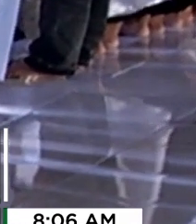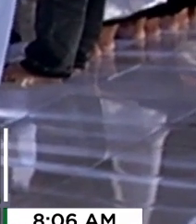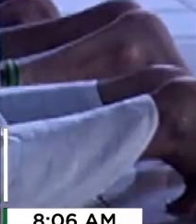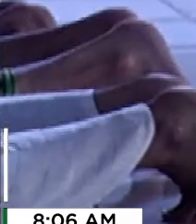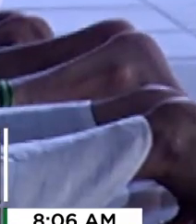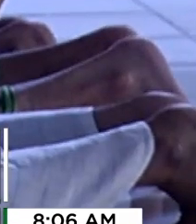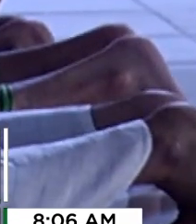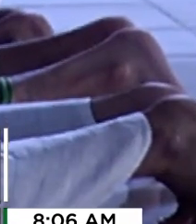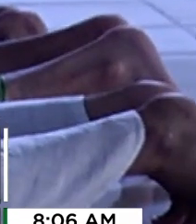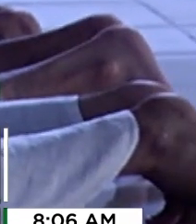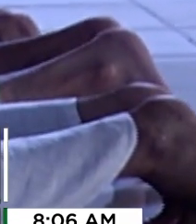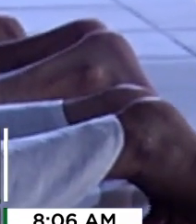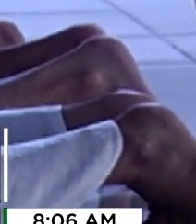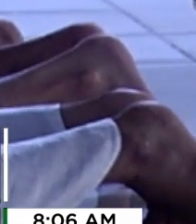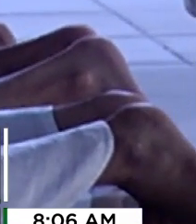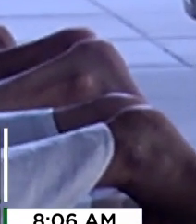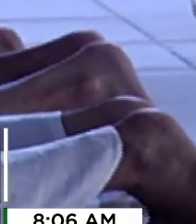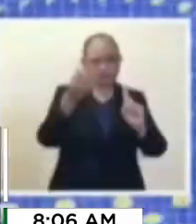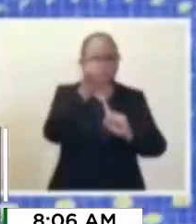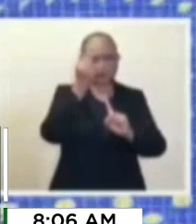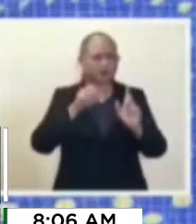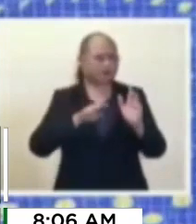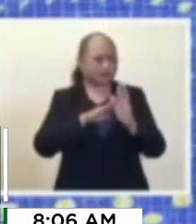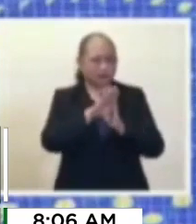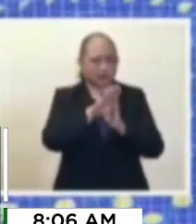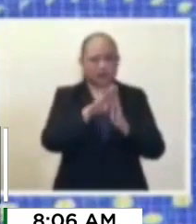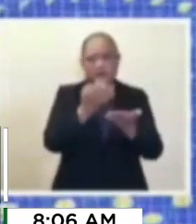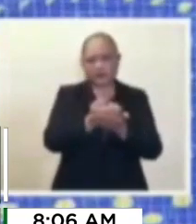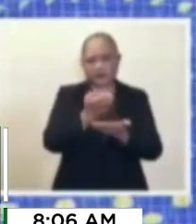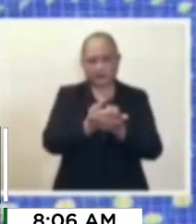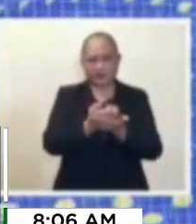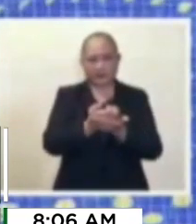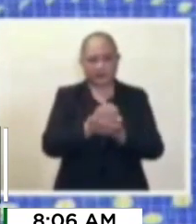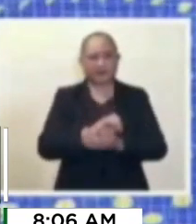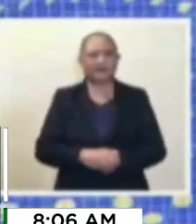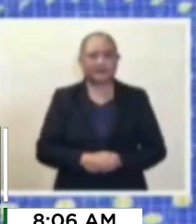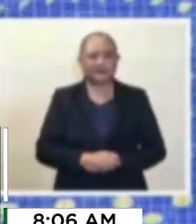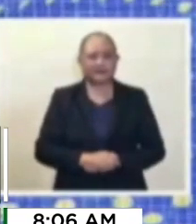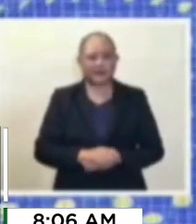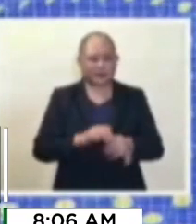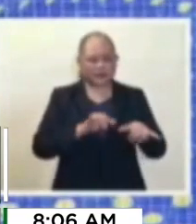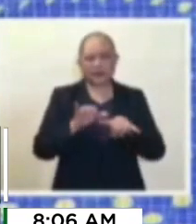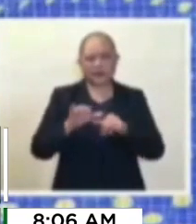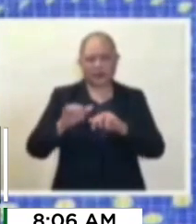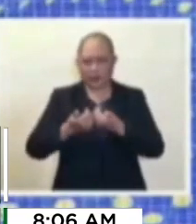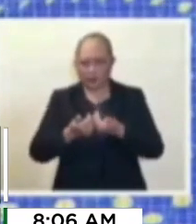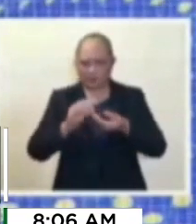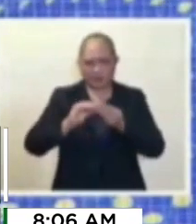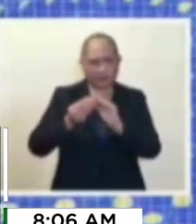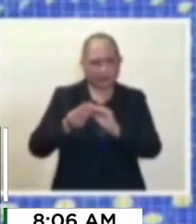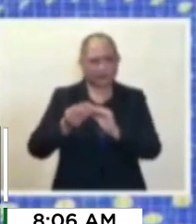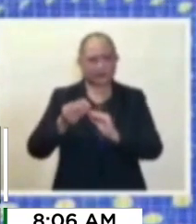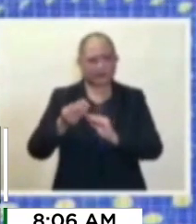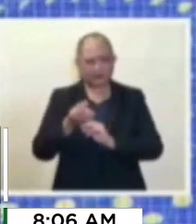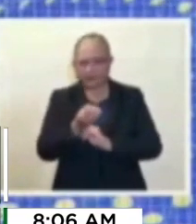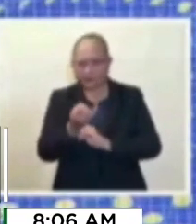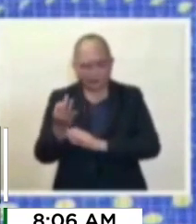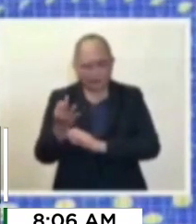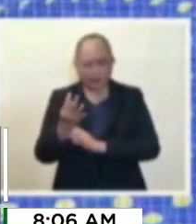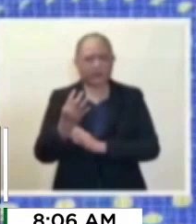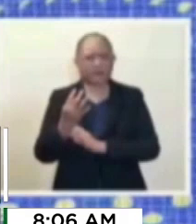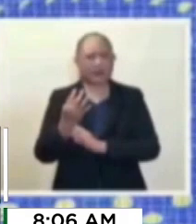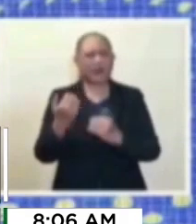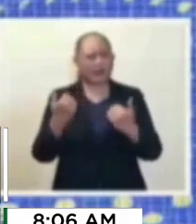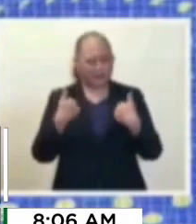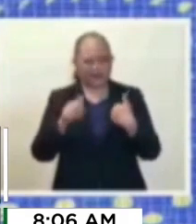kapatid na Muslim. Bukod sa pagkumpirma ni Secretary Medialdea na holiday ang May 3, bukas po yan. Hinihintay pa ang opisyal